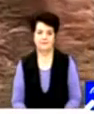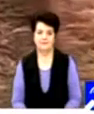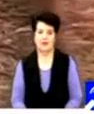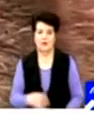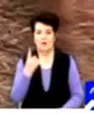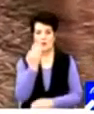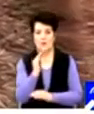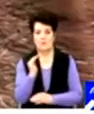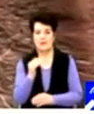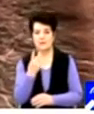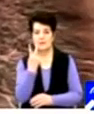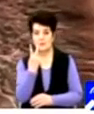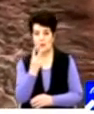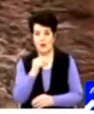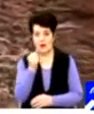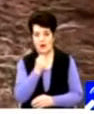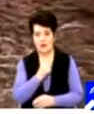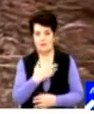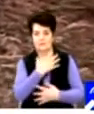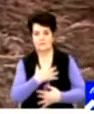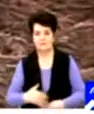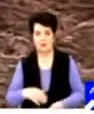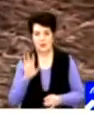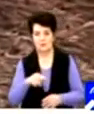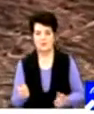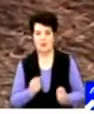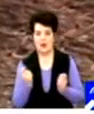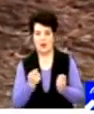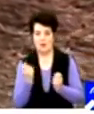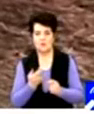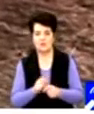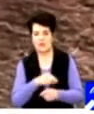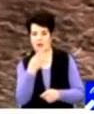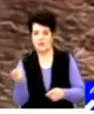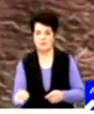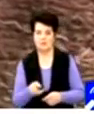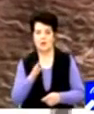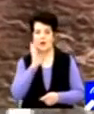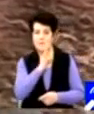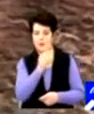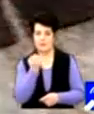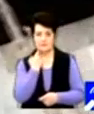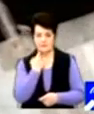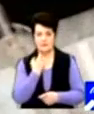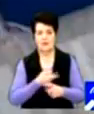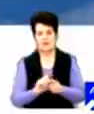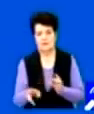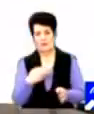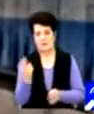Un copil de doar 2 ani s-a rănit și a ajuns la spital după ce căruța condusă de mama lui, care era băută, s-a răsturnat.